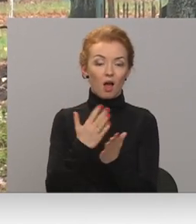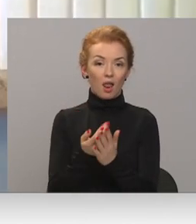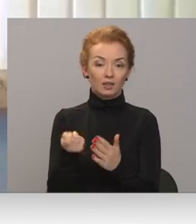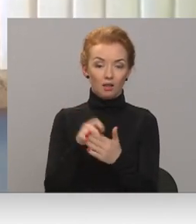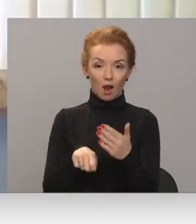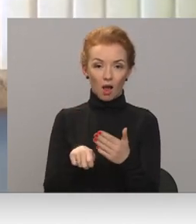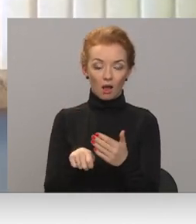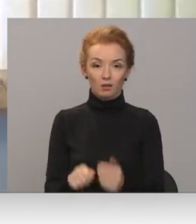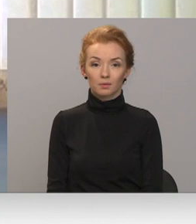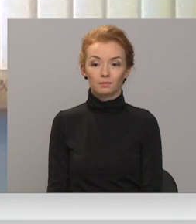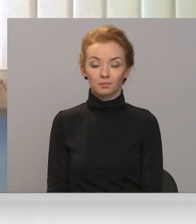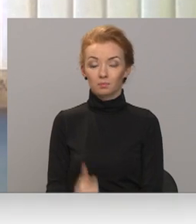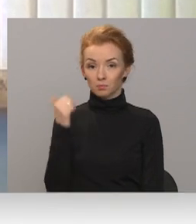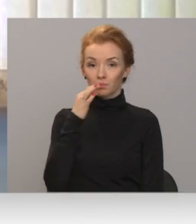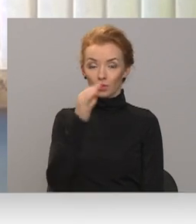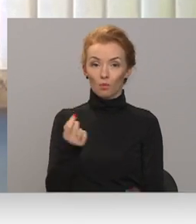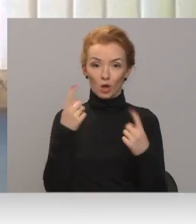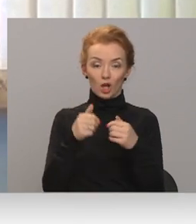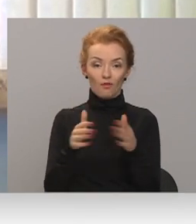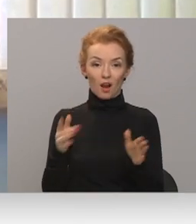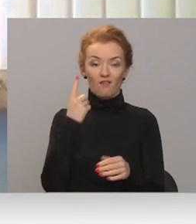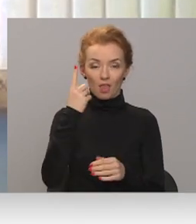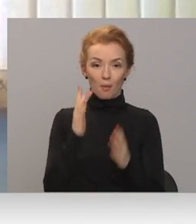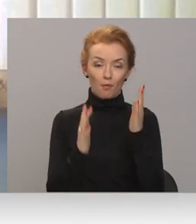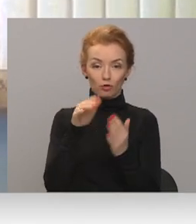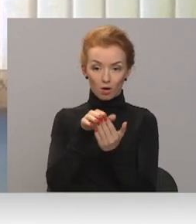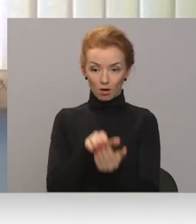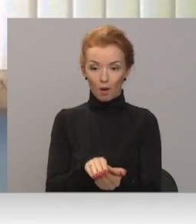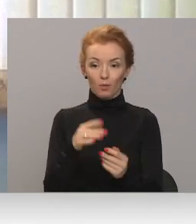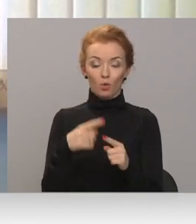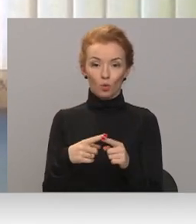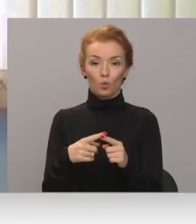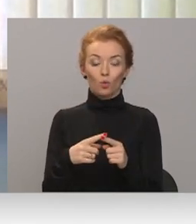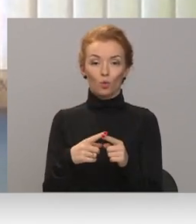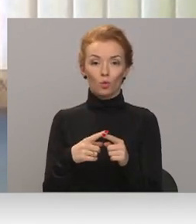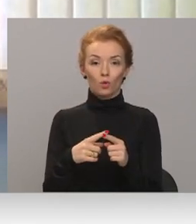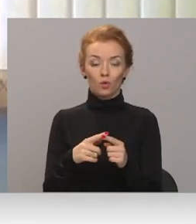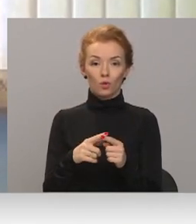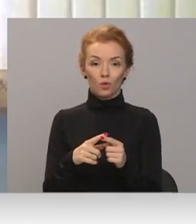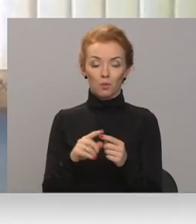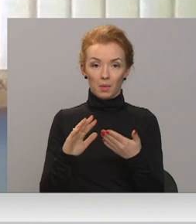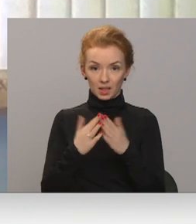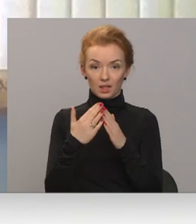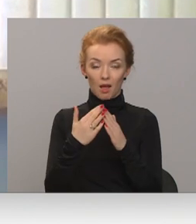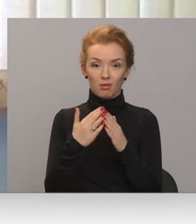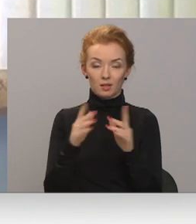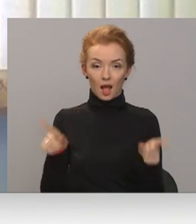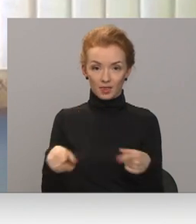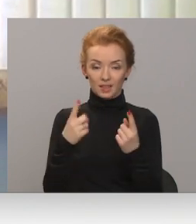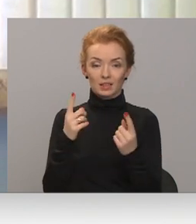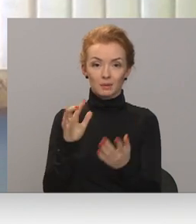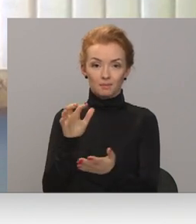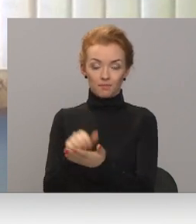slēgtas. Darbojušās šobrīd ir viena meža kapu un iezīmēta pilsētas attīstības visos